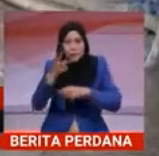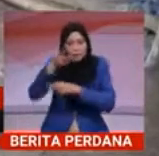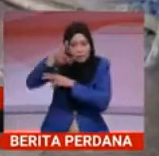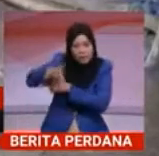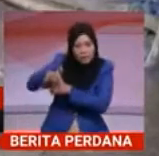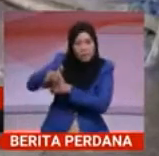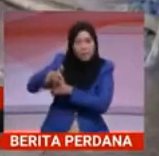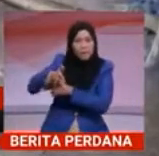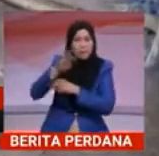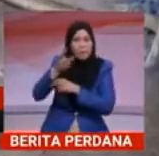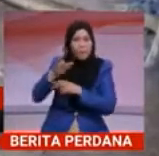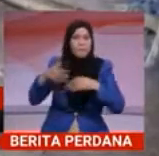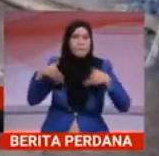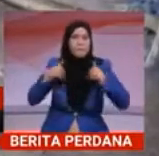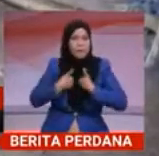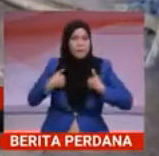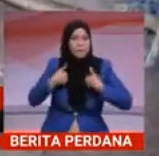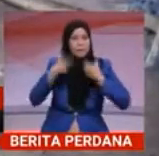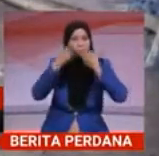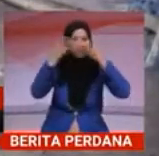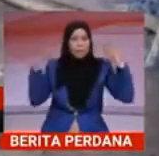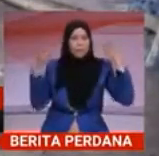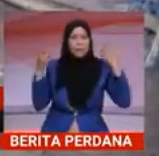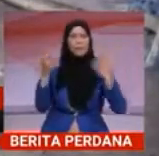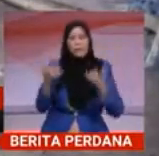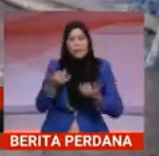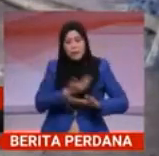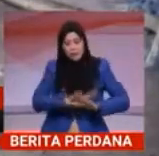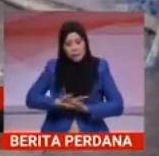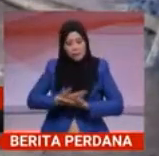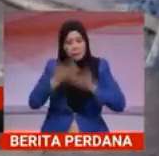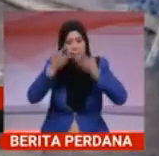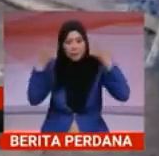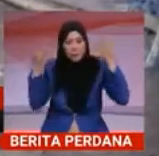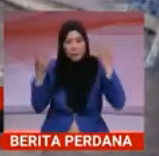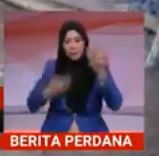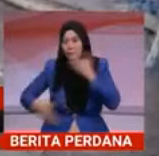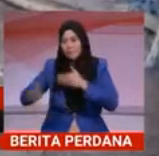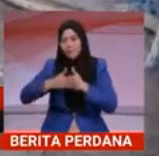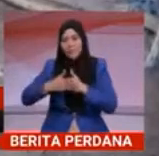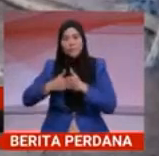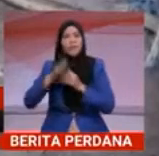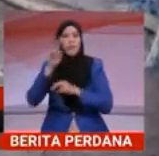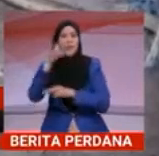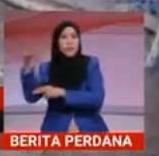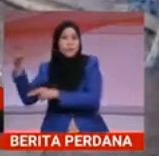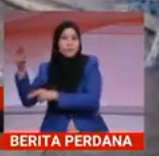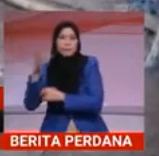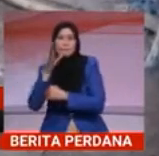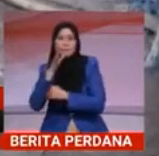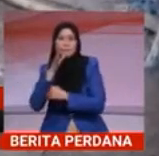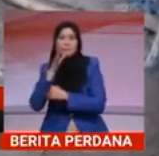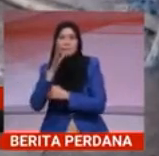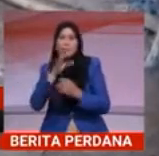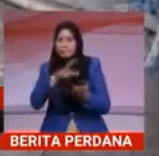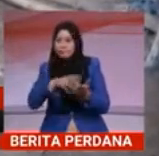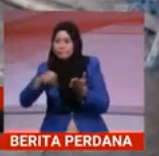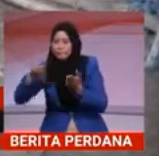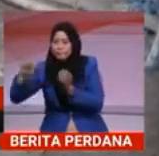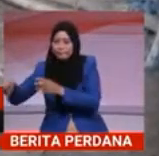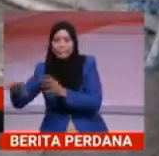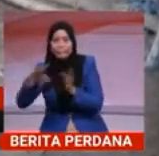bagi memantau haiwan terbabit. Mereka mendapati anak harimau itu dibawa semula ke hutan oleh ibunya seekor demi